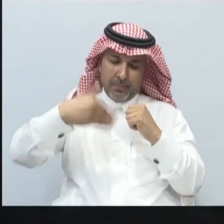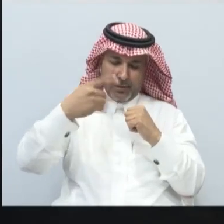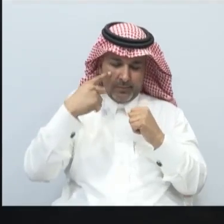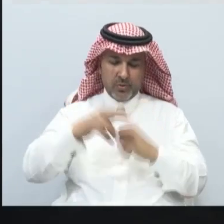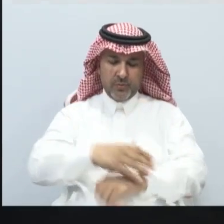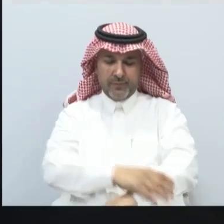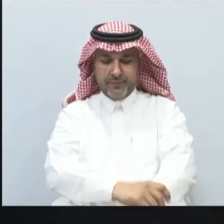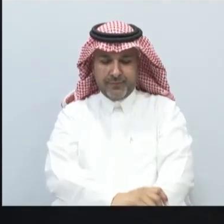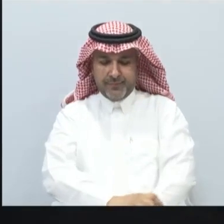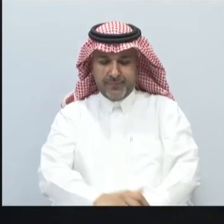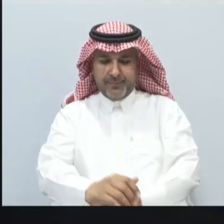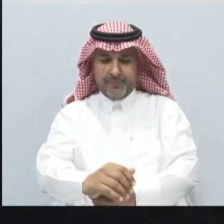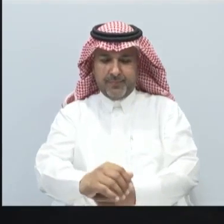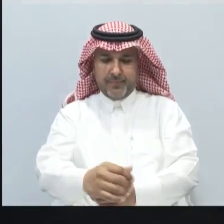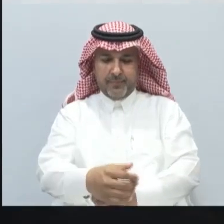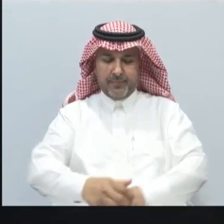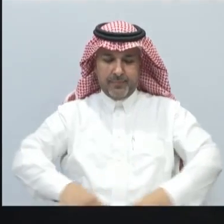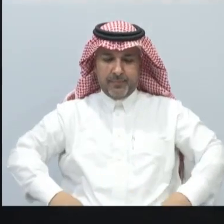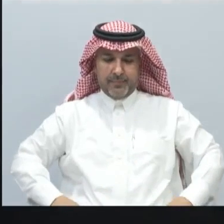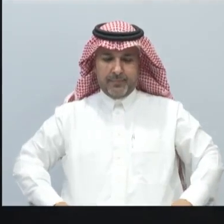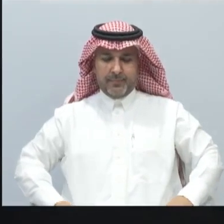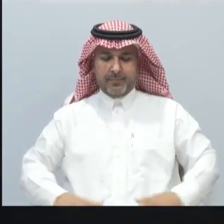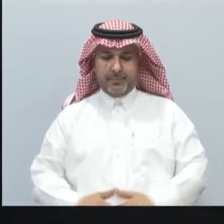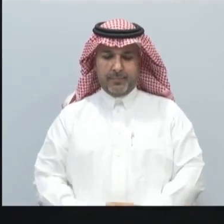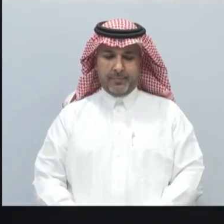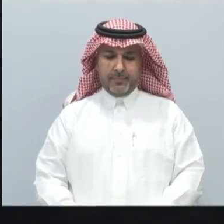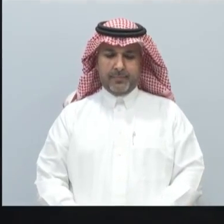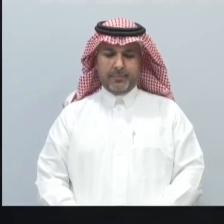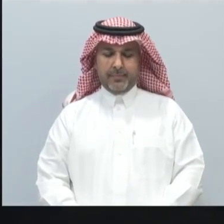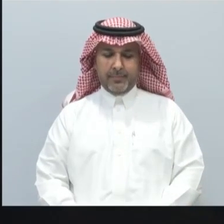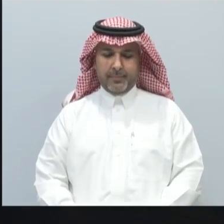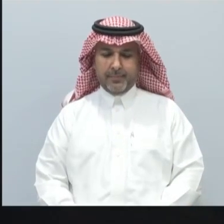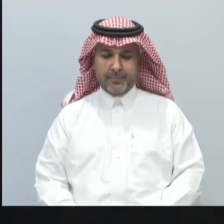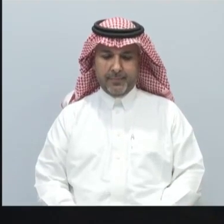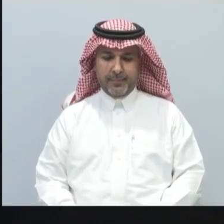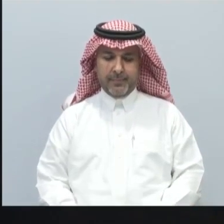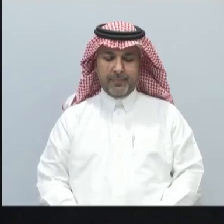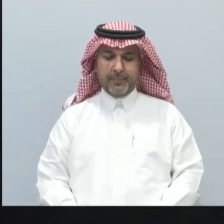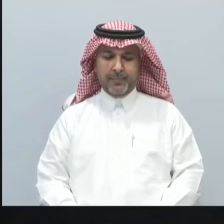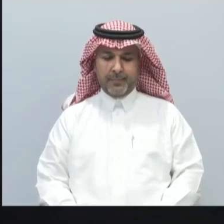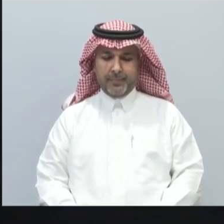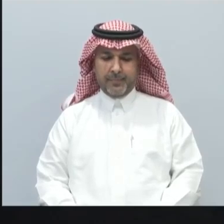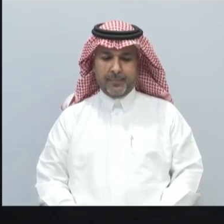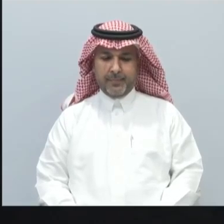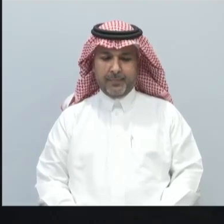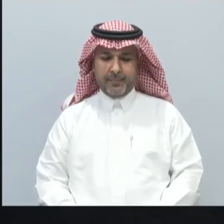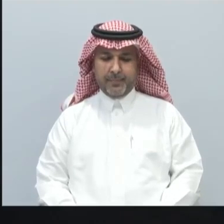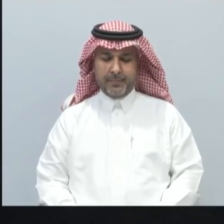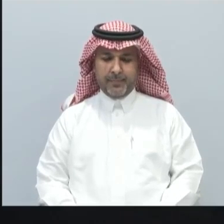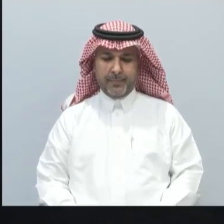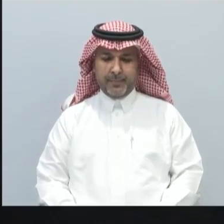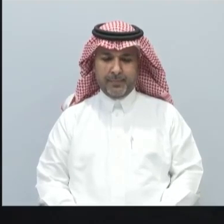لوغاريتميه داله نمو لوغاريتمي وداله تضمحلال لوغاريتميه والخصائص طبعا تكون مسؤوليته في معرفه هذه